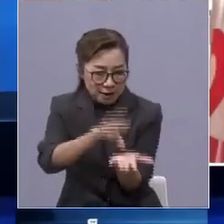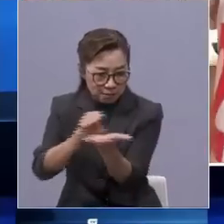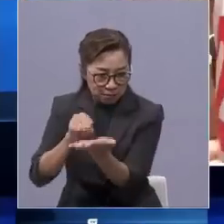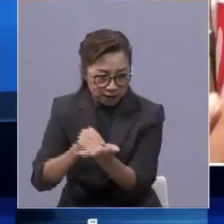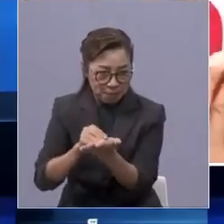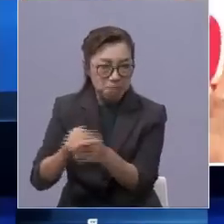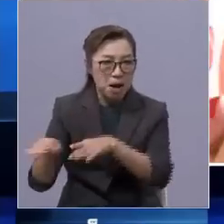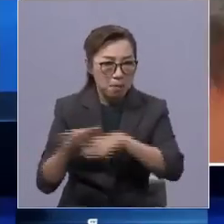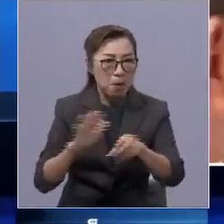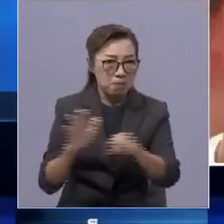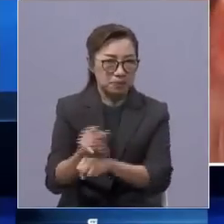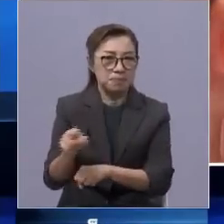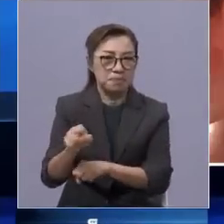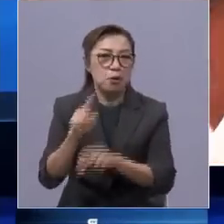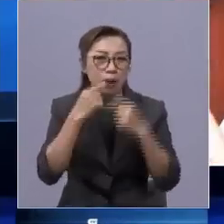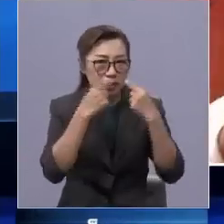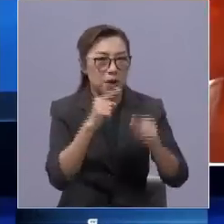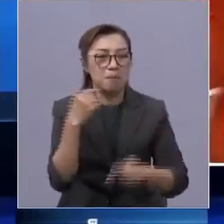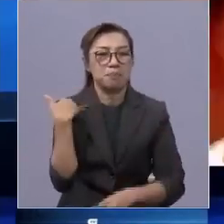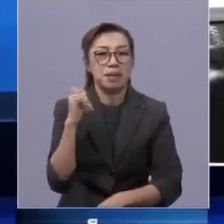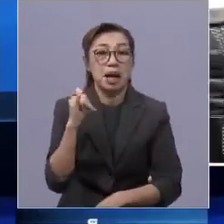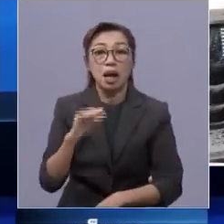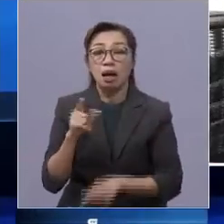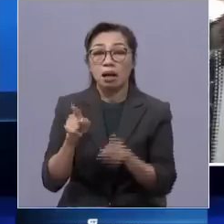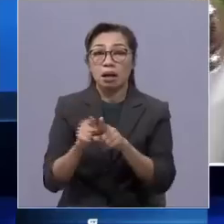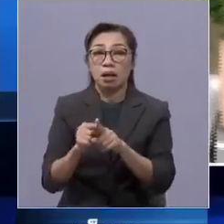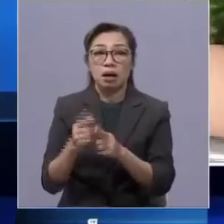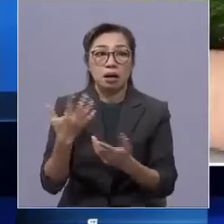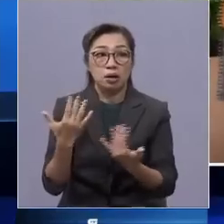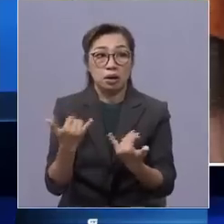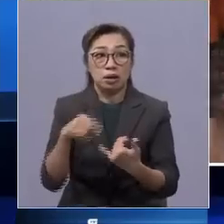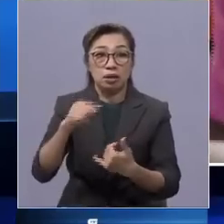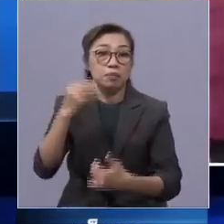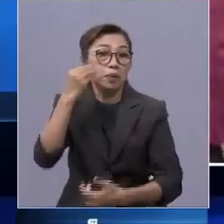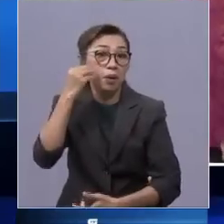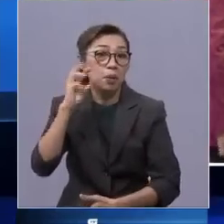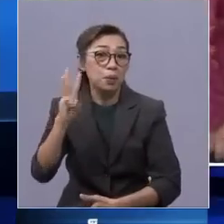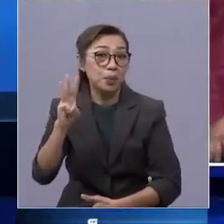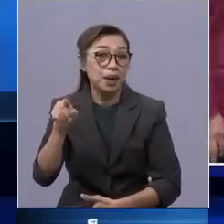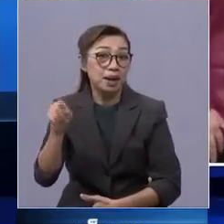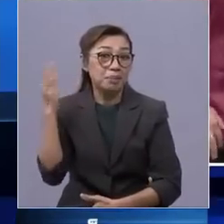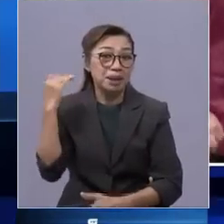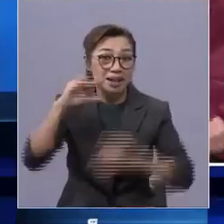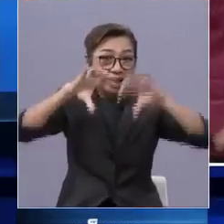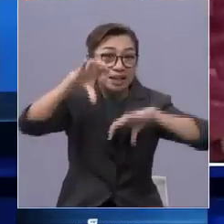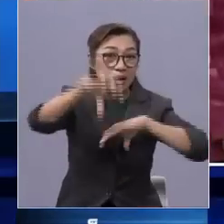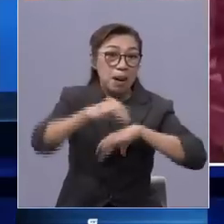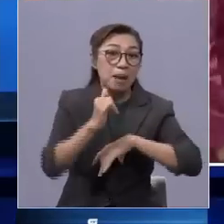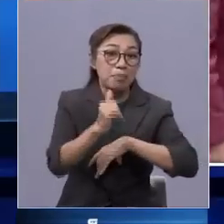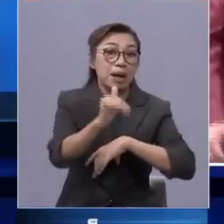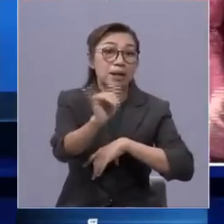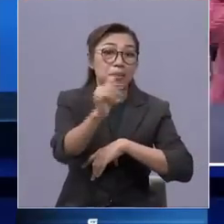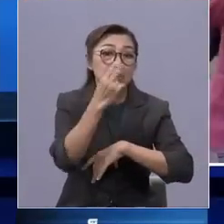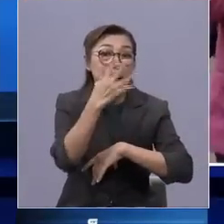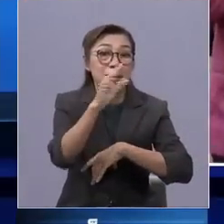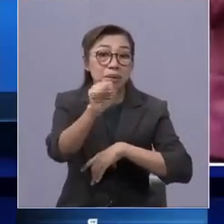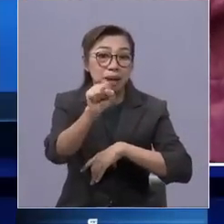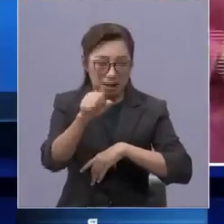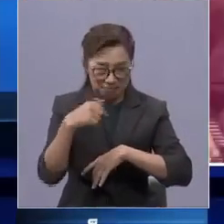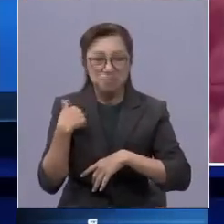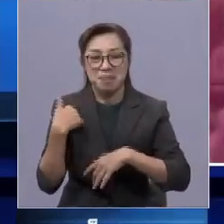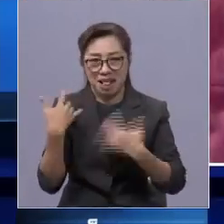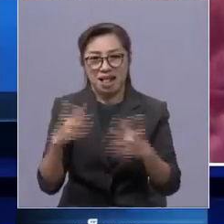หนึ่งเมื่อวานนี้คุณวราวุฒิศิลปะอาชานะครับเมื่อสักครู่ยังไม่ได้เห็นที่ทำเนียบรัฐบาลนะฮะก็ออกมาแล้ว